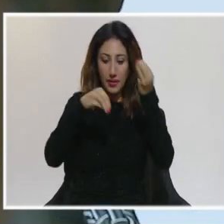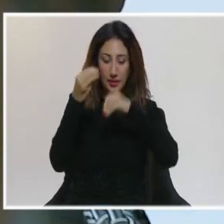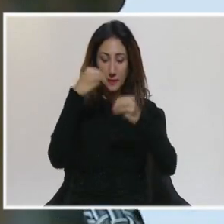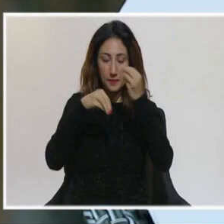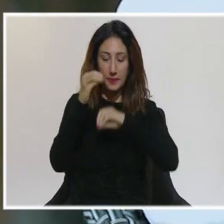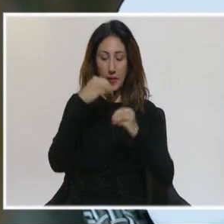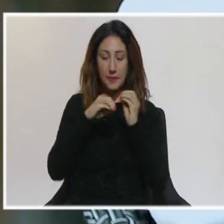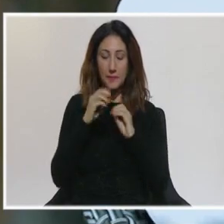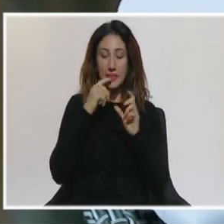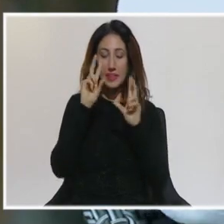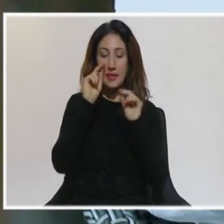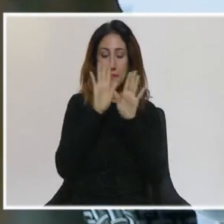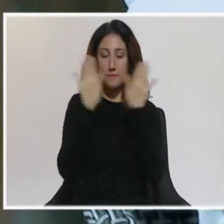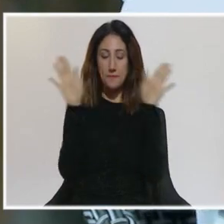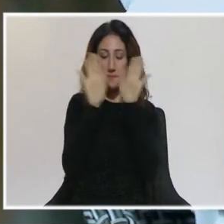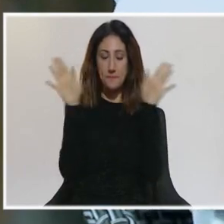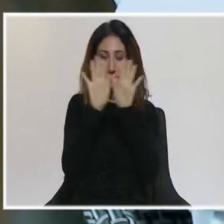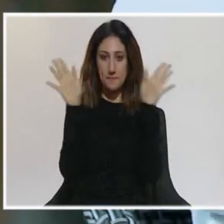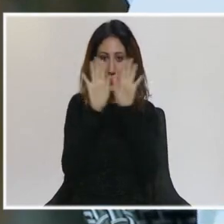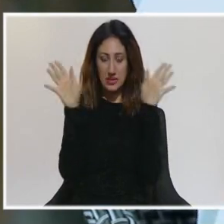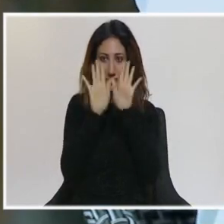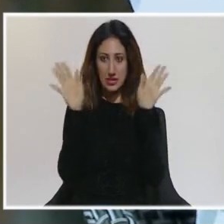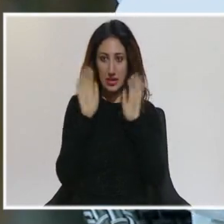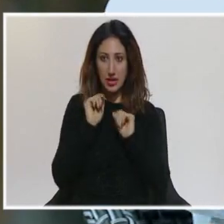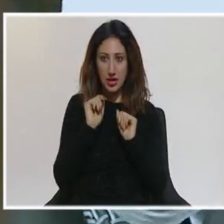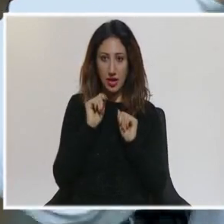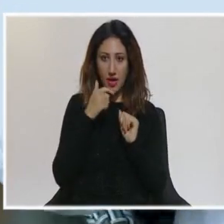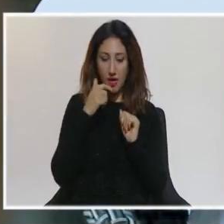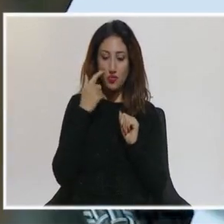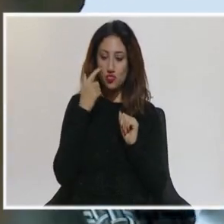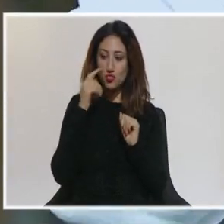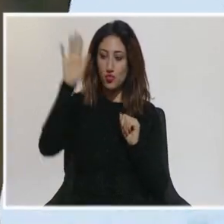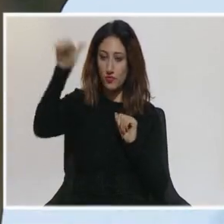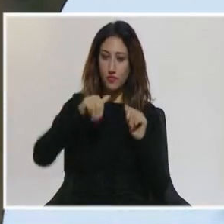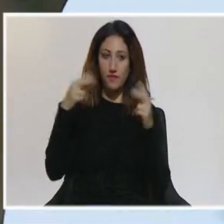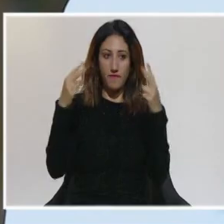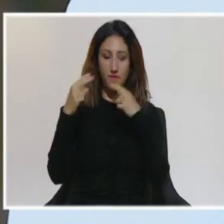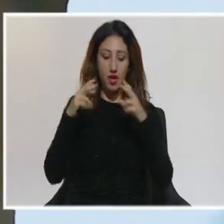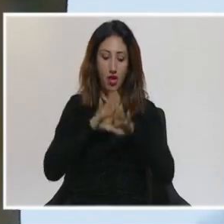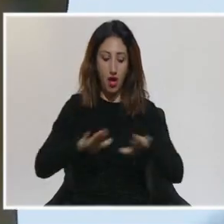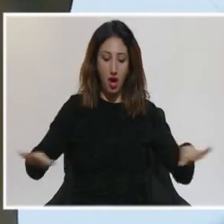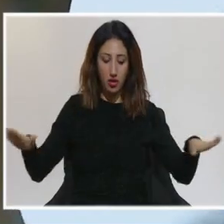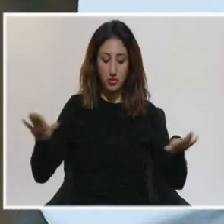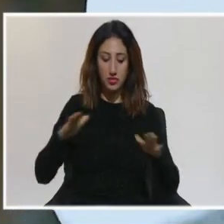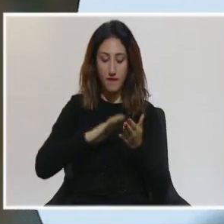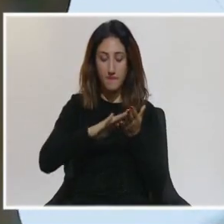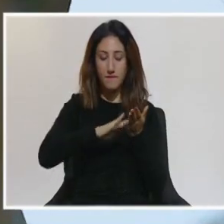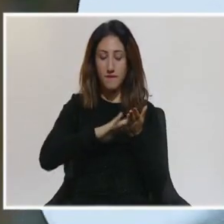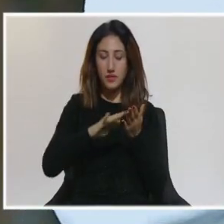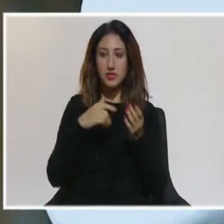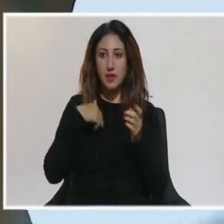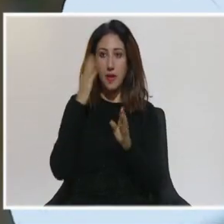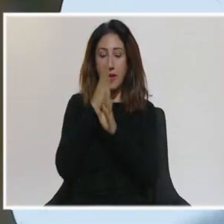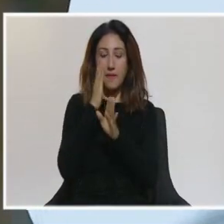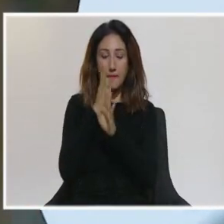حاله مسرحيه كده ارتجاليه ونمثلها في الايه في اي ارض فاضيه والناس تيجي تتفرج علينا وكده. من هنا بدات الحكايه بقى